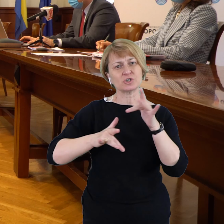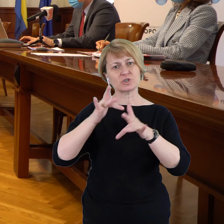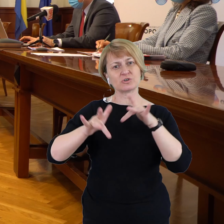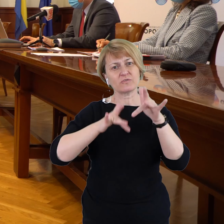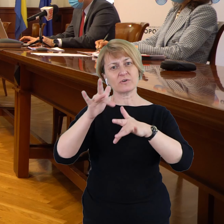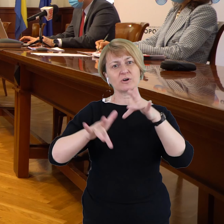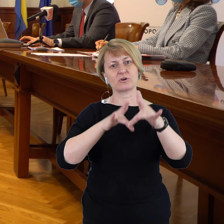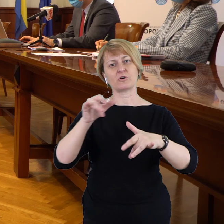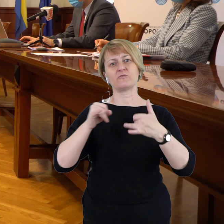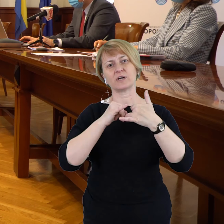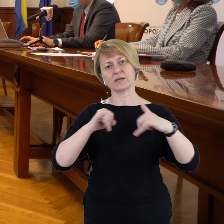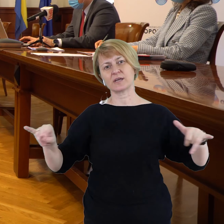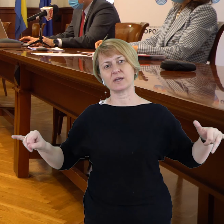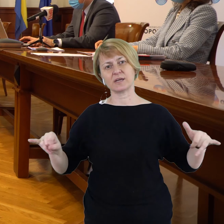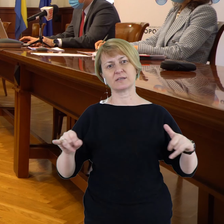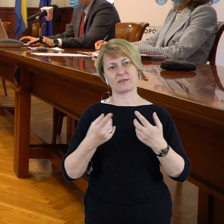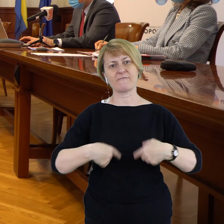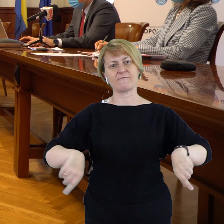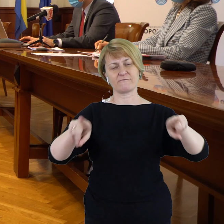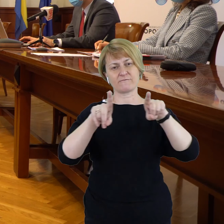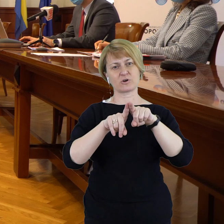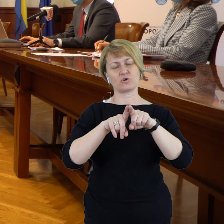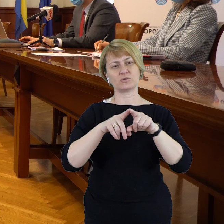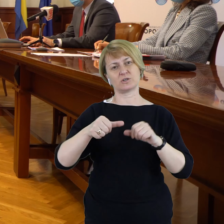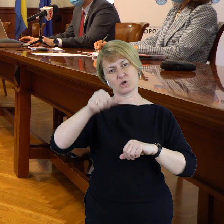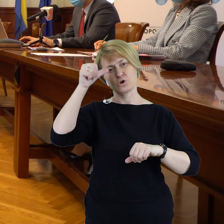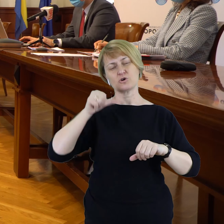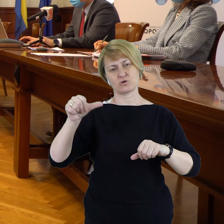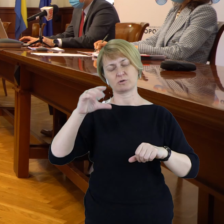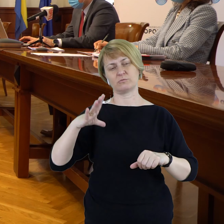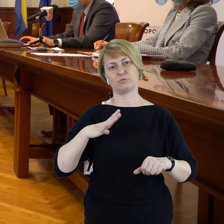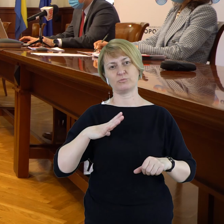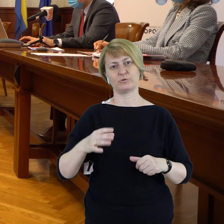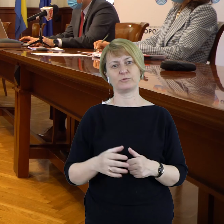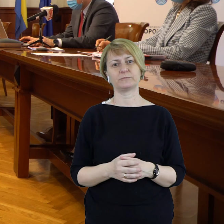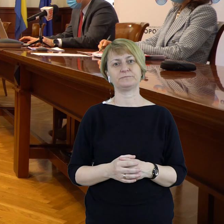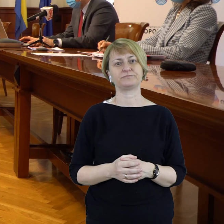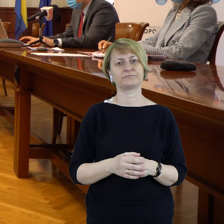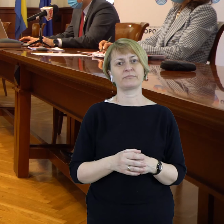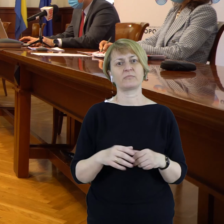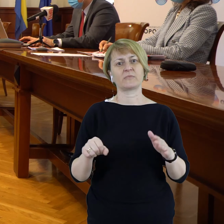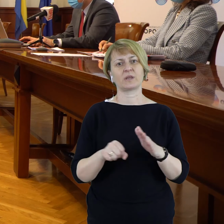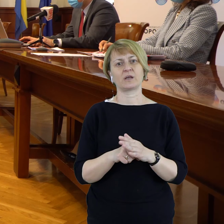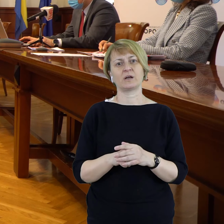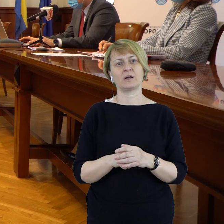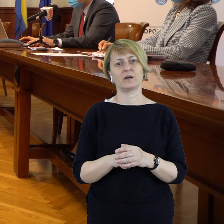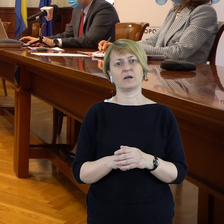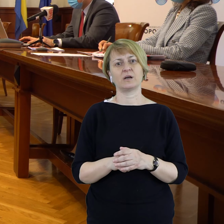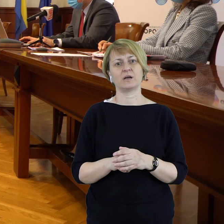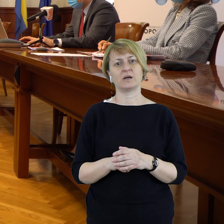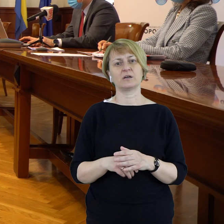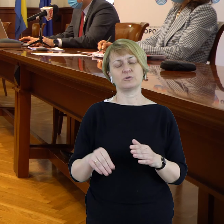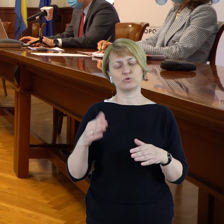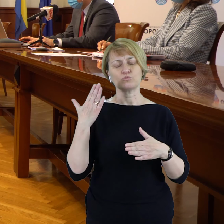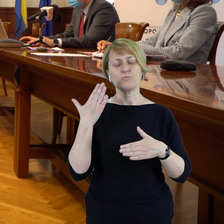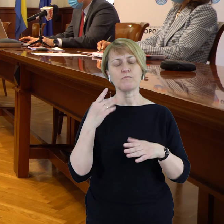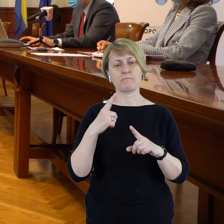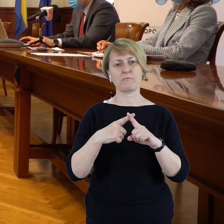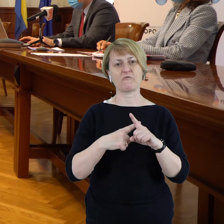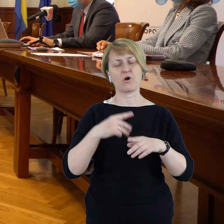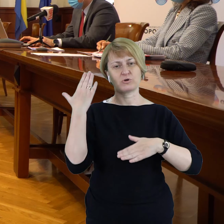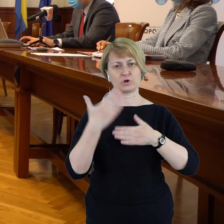rowerowe, rozwój infrastruktury bardzo potrzebna, zrealizowana w zeszłym roku. W zasadzie do końca, w tej